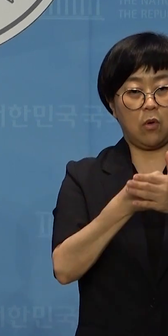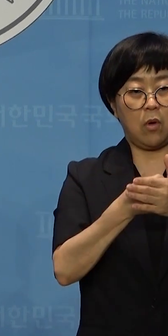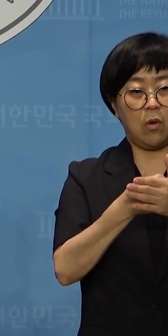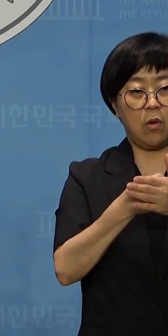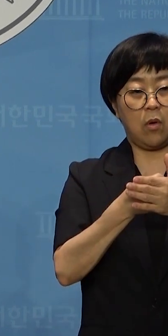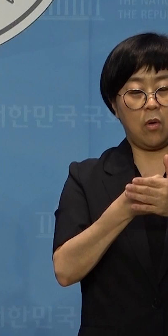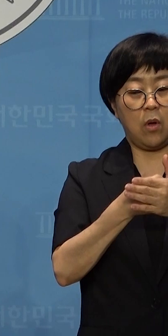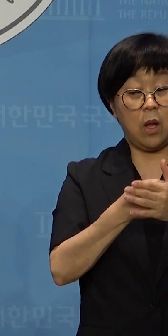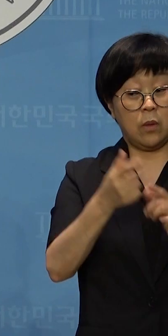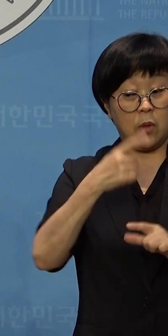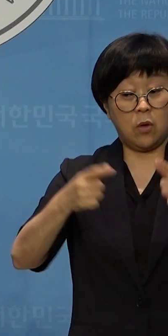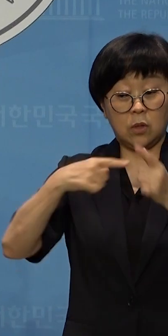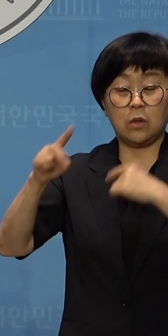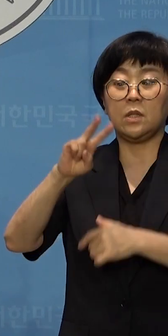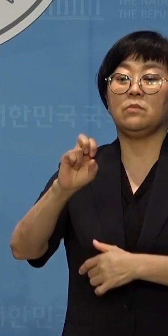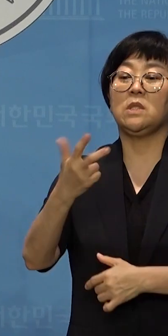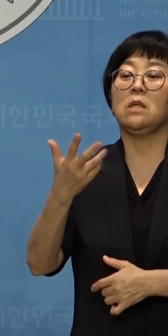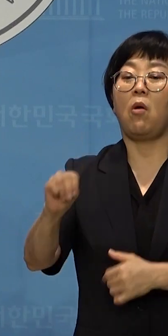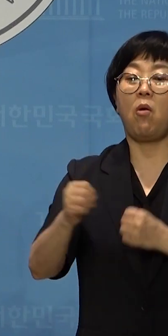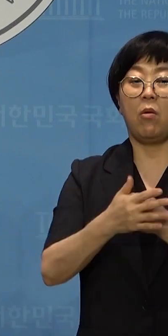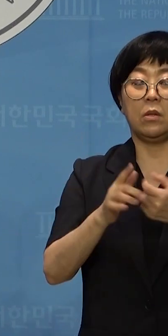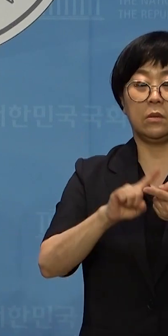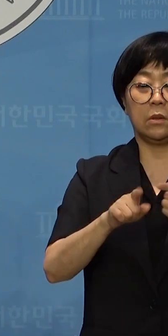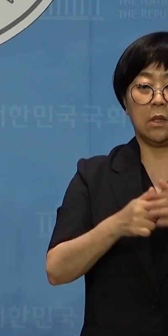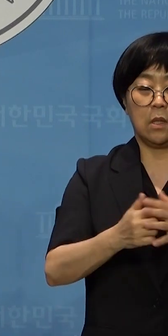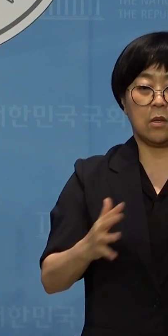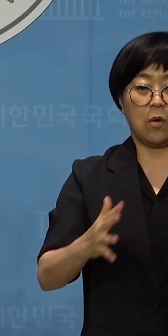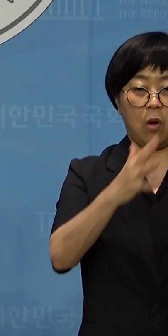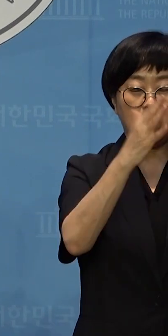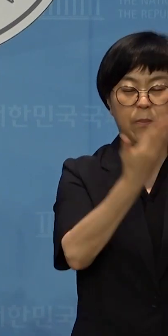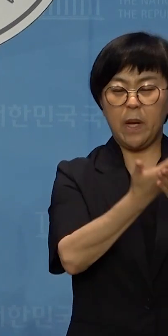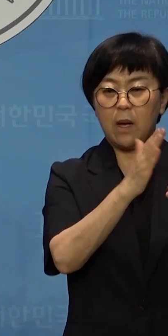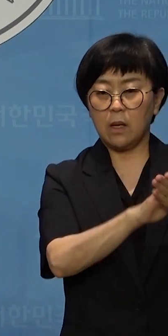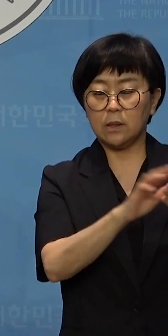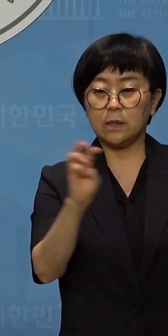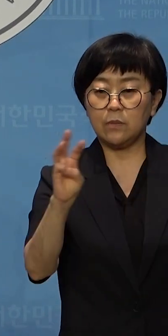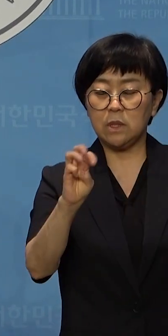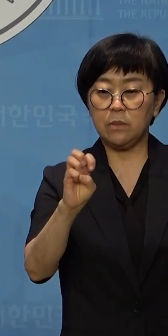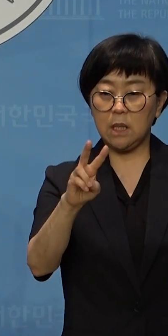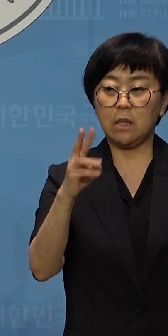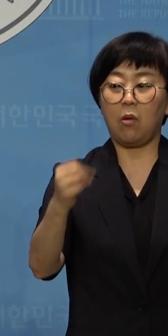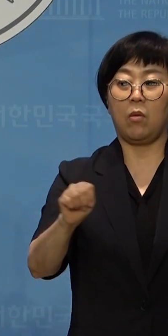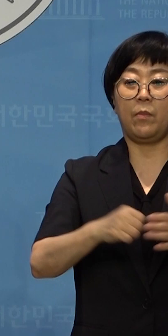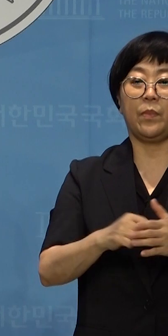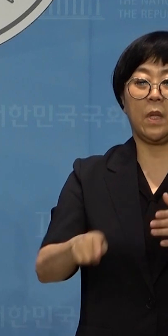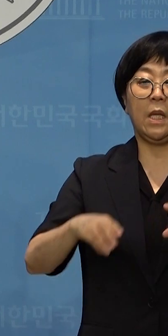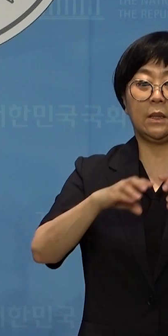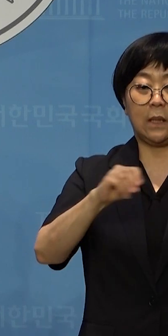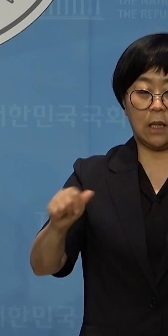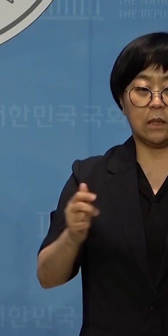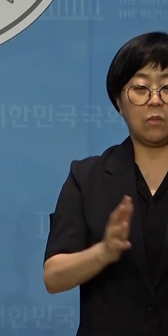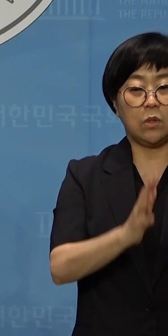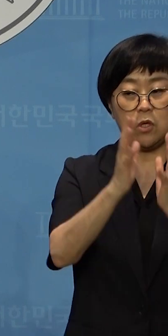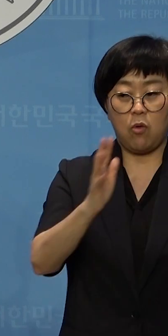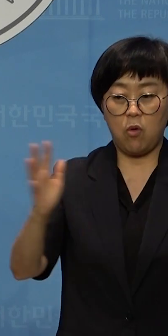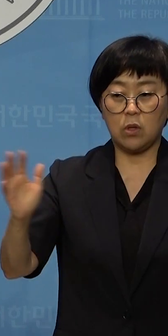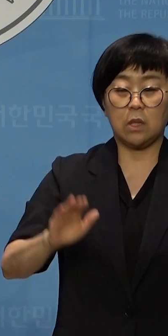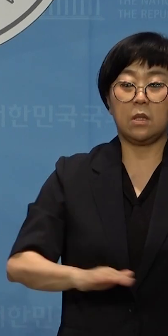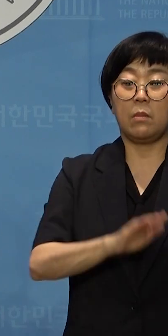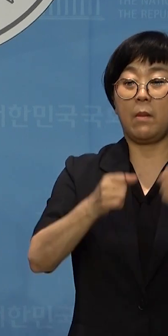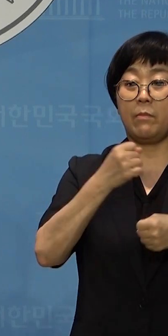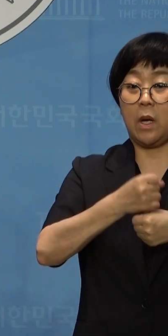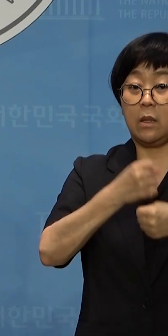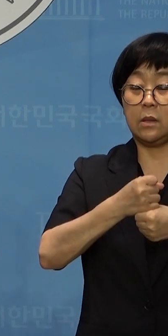부대 비용이 약 27억, 기존 건축물 리모델링이 약 32억, 부지 정원 및 기반 시설